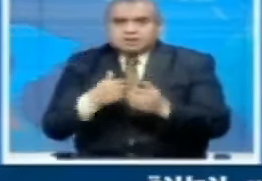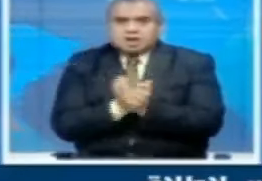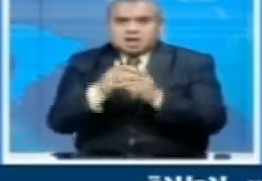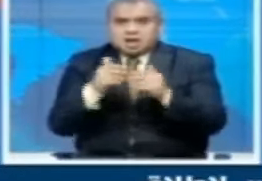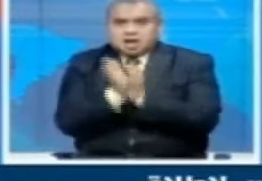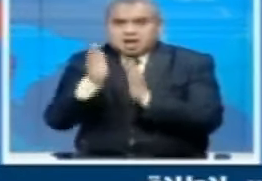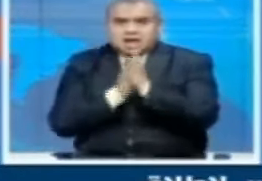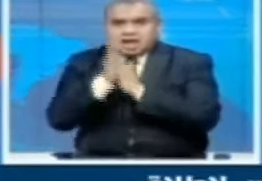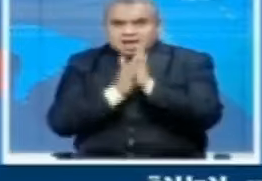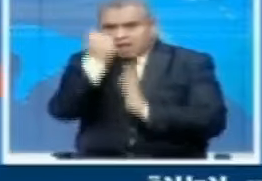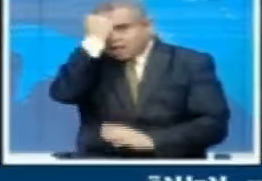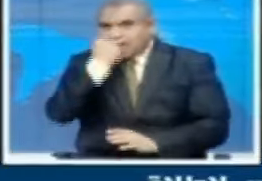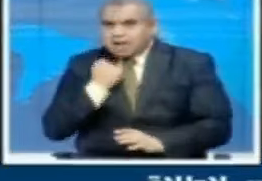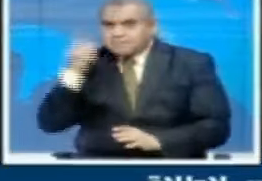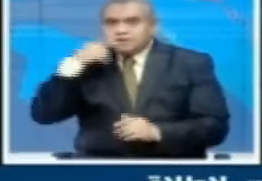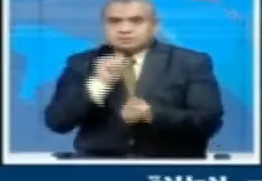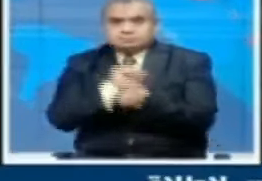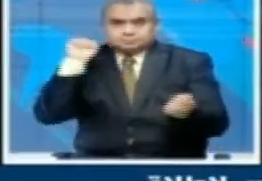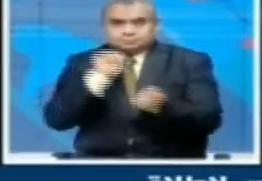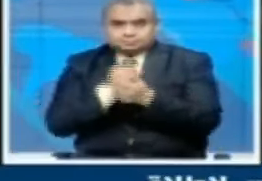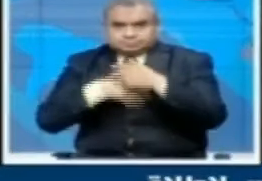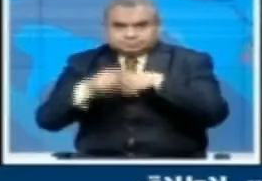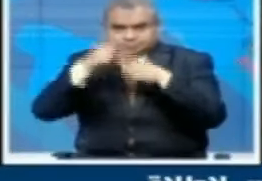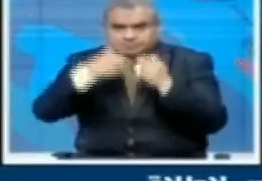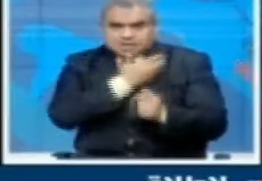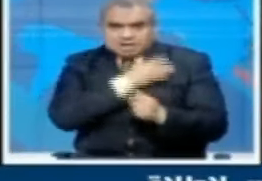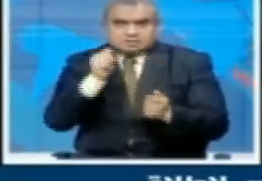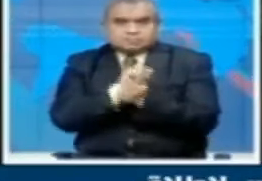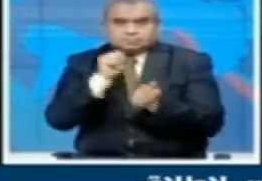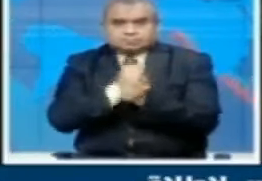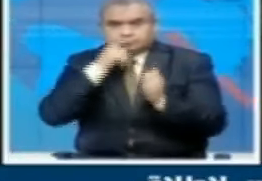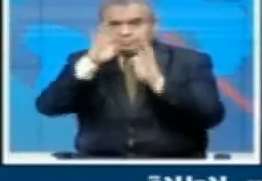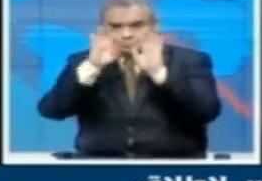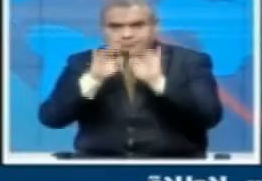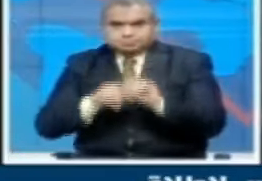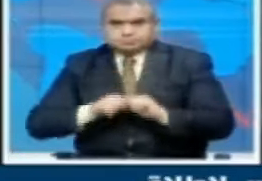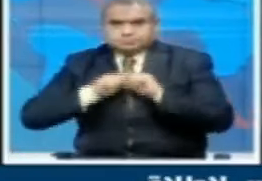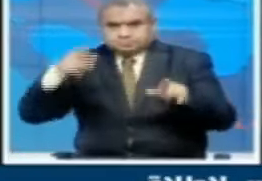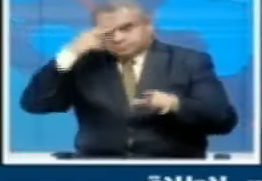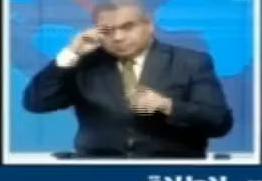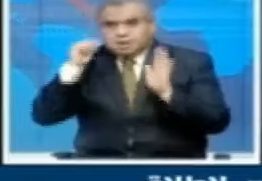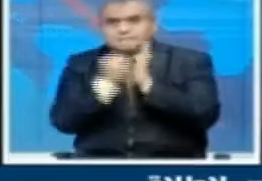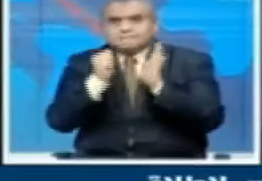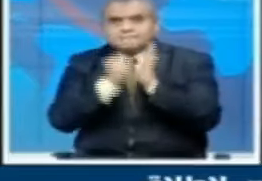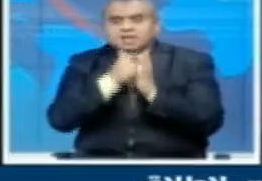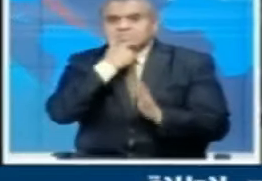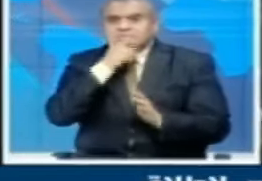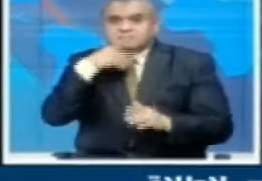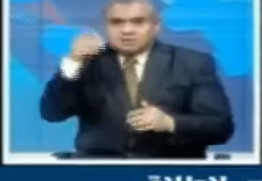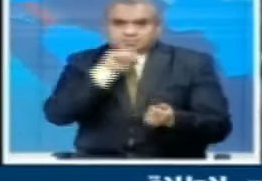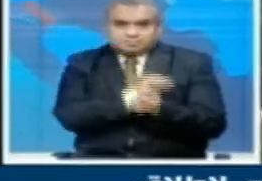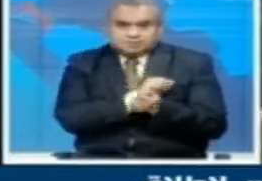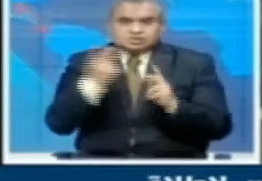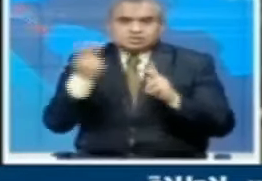الإفراج الفوري عن جميع الرهائن الذين تحتجزهم في غزة. وقال النص الذي نشره البيت الأبيض إن مصير الرهائن